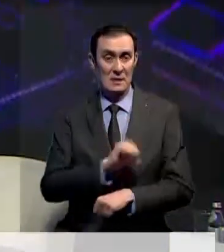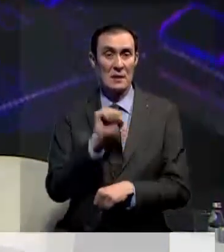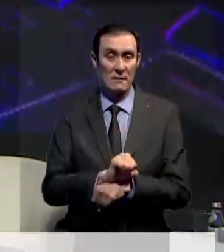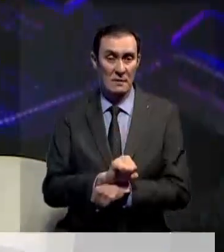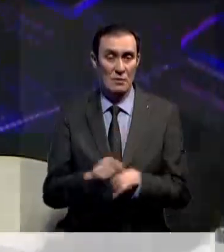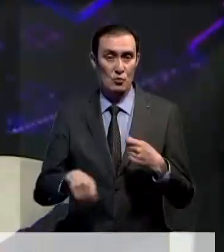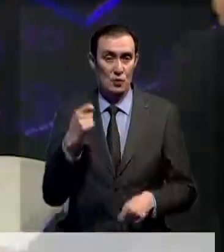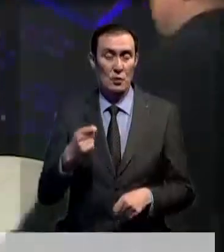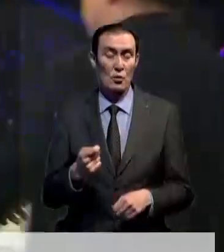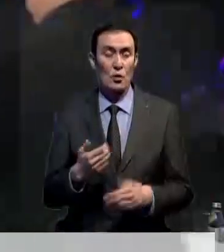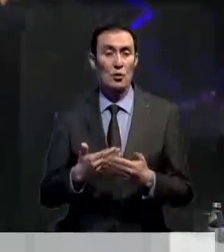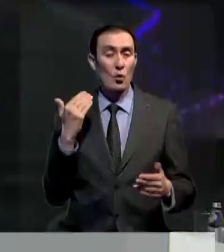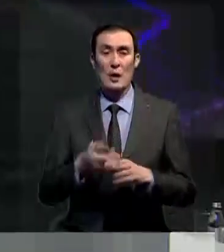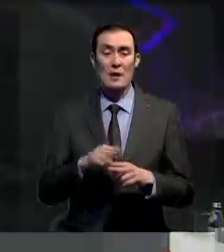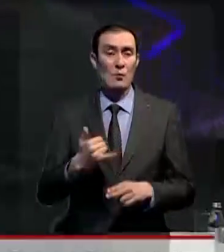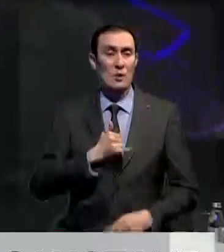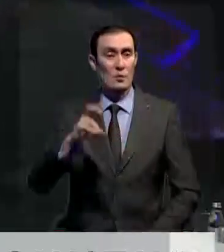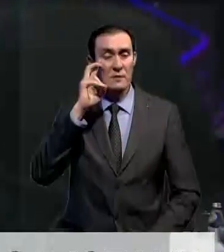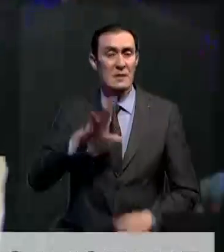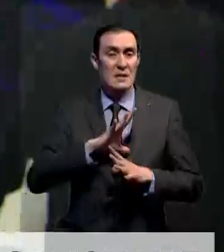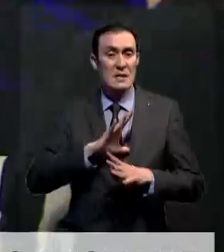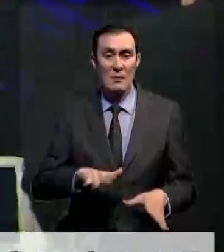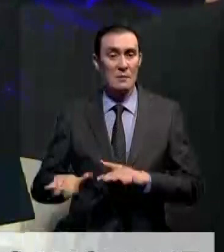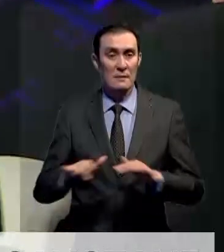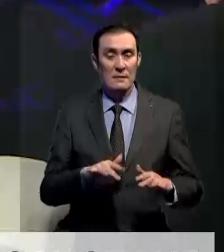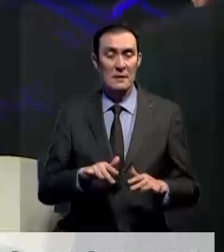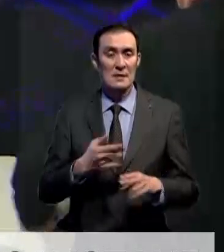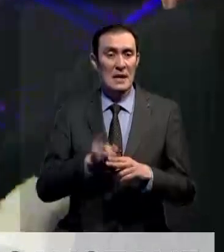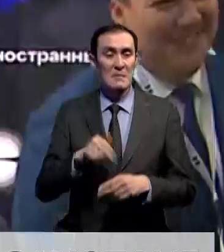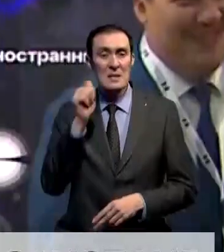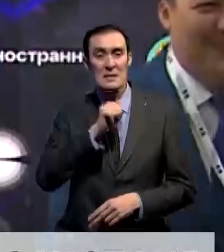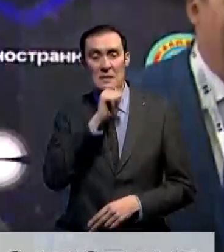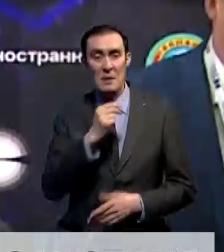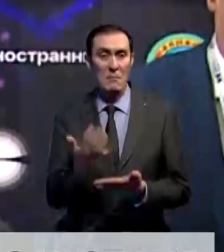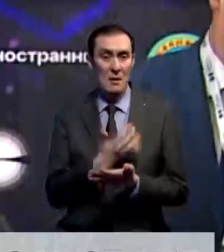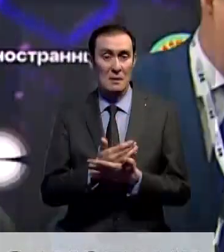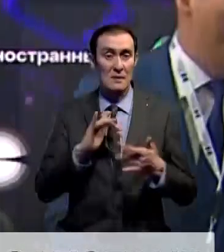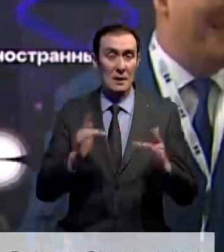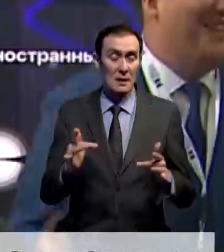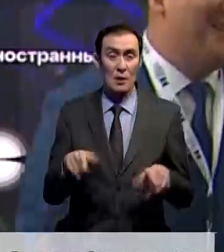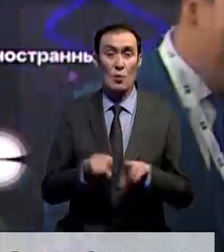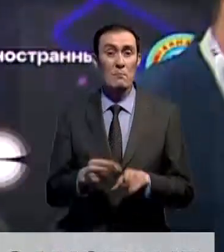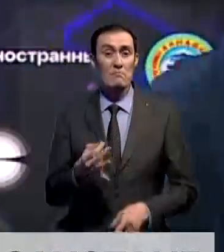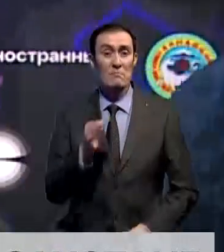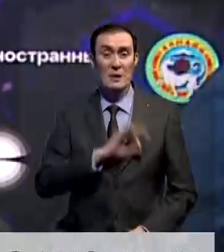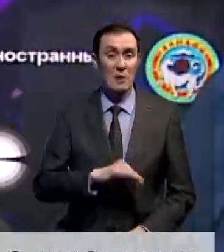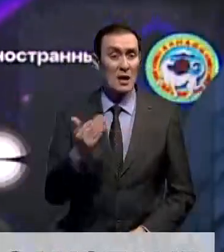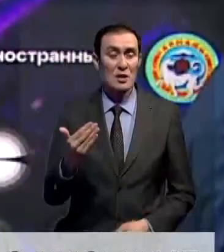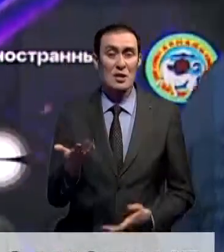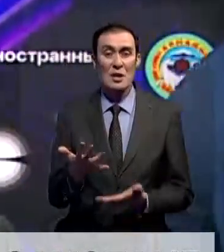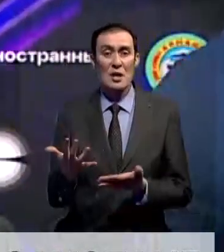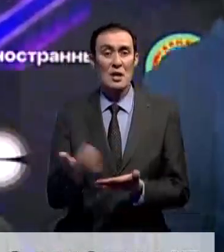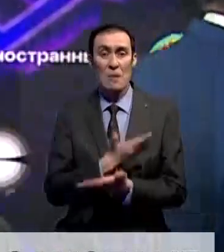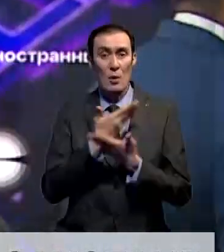Вот. Но до этого у нашего государства не было как таковых инструментов борьбы с этими серыми майнингами. Как таковой прибыли, да, какой-то они не